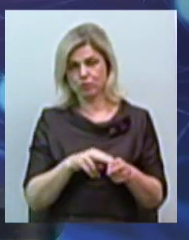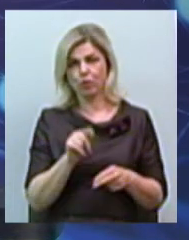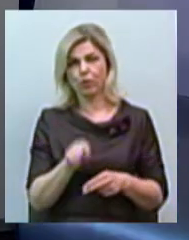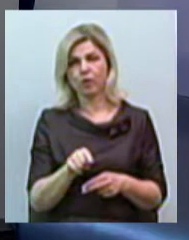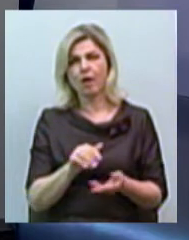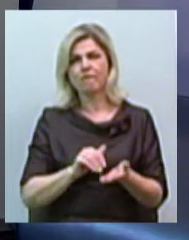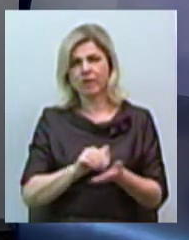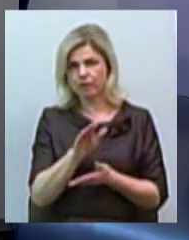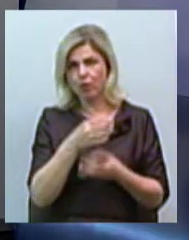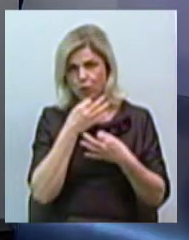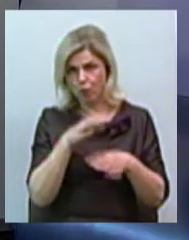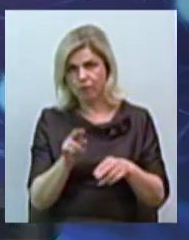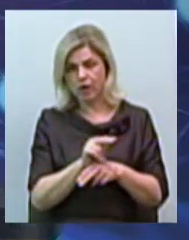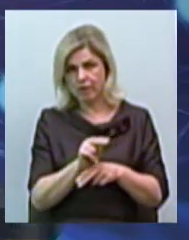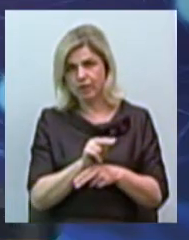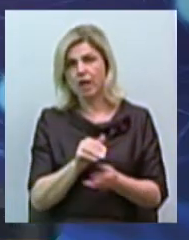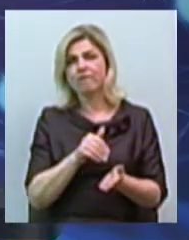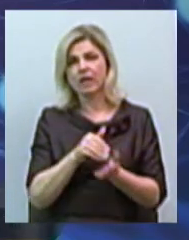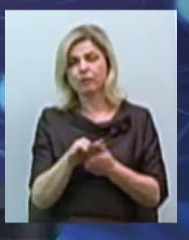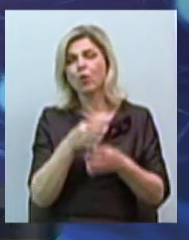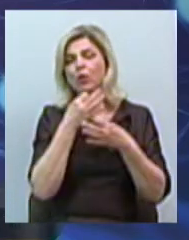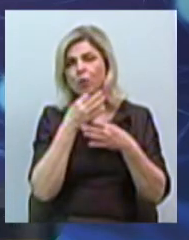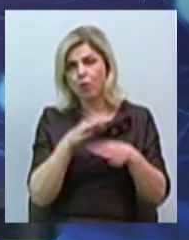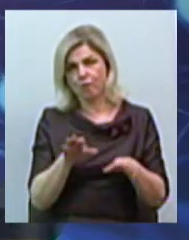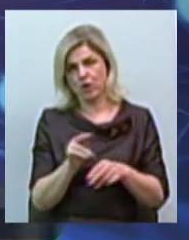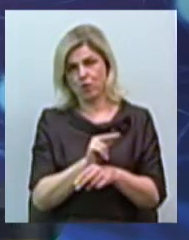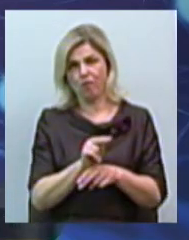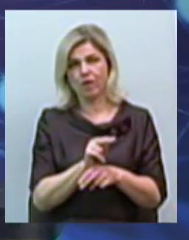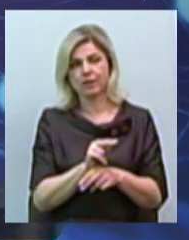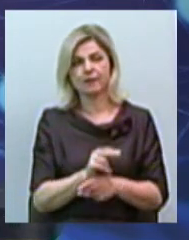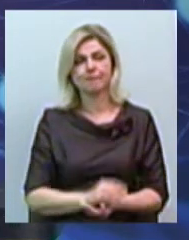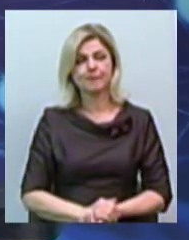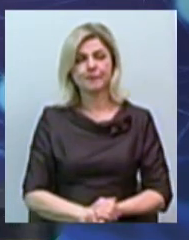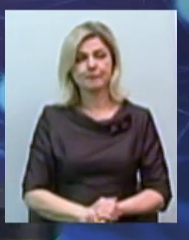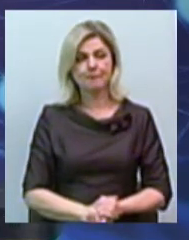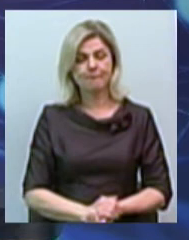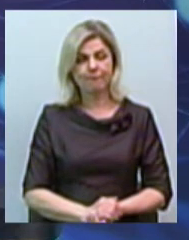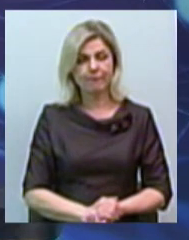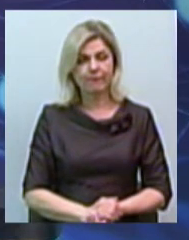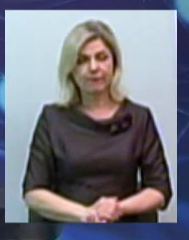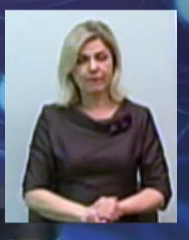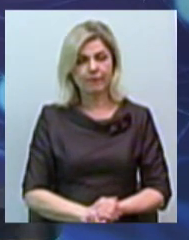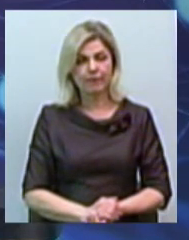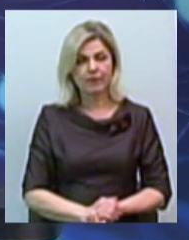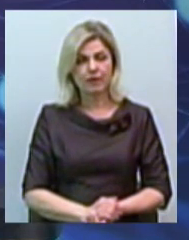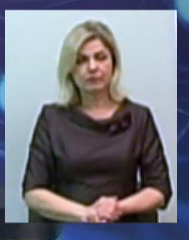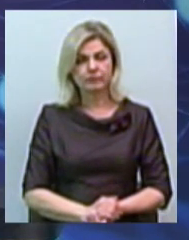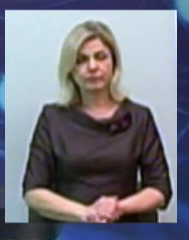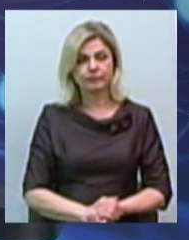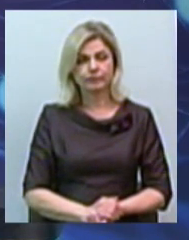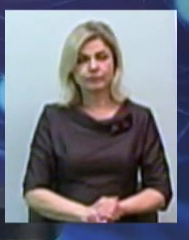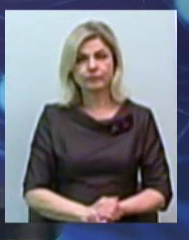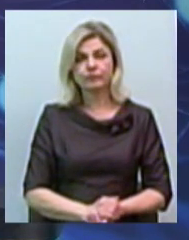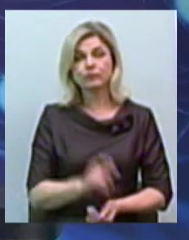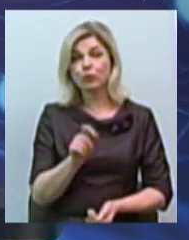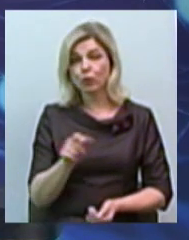від будь-якого лікування? Відмовляється від будь-якого лікування. І вони